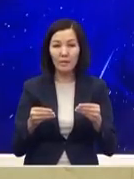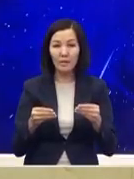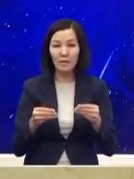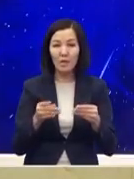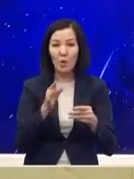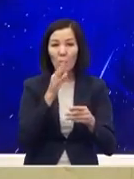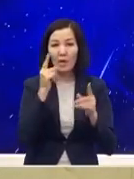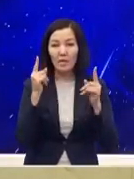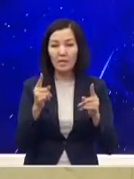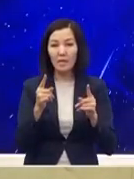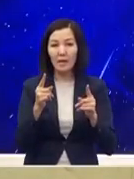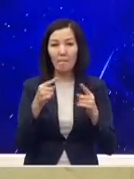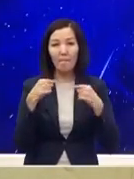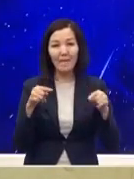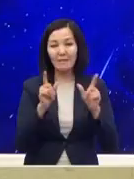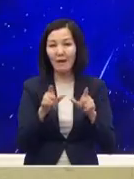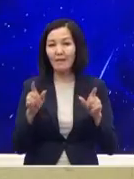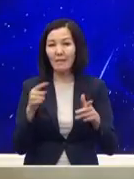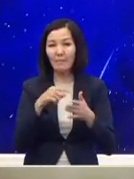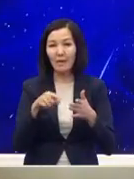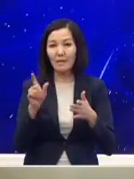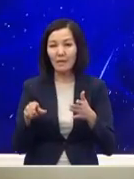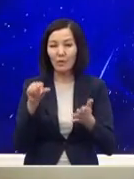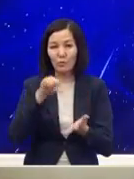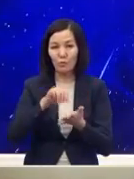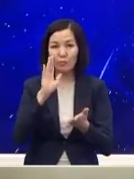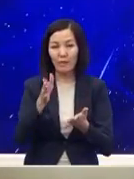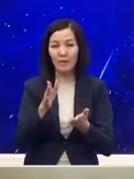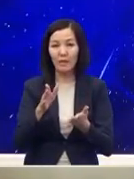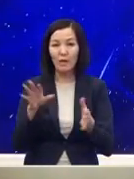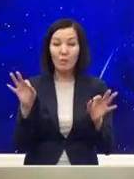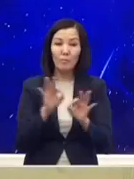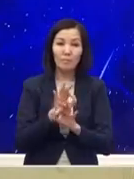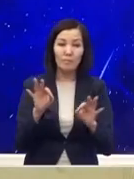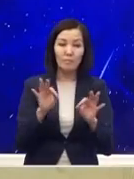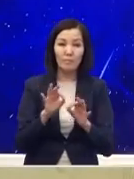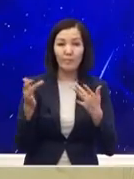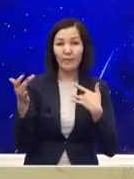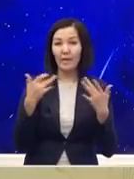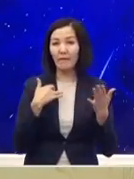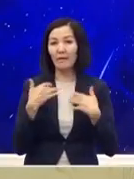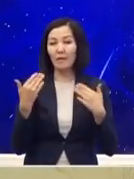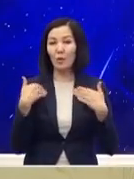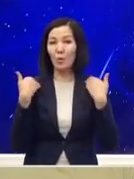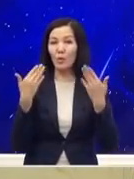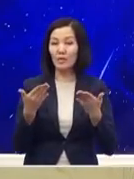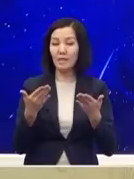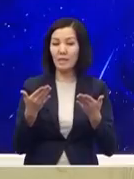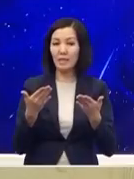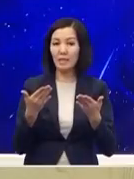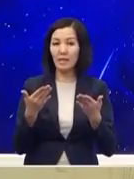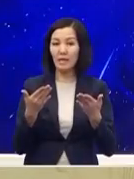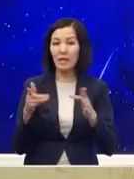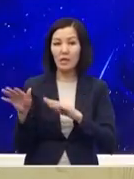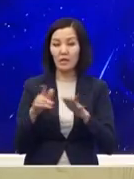басқа ақындар өздерінің жаңа өнерлерін көрсететін болады. Мюзикл ретінде, театралды көрініс ретінде сондай